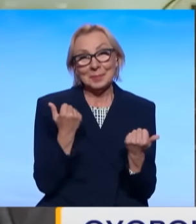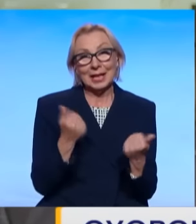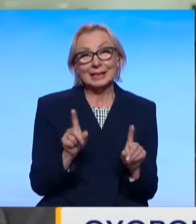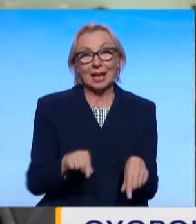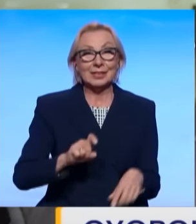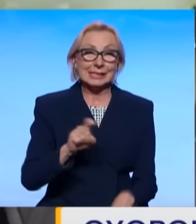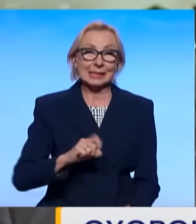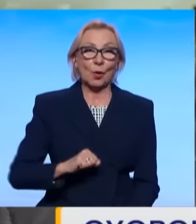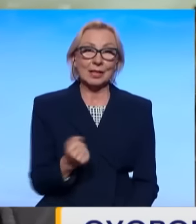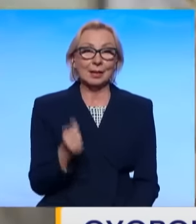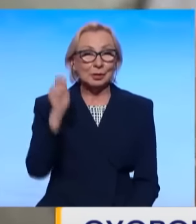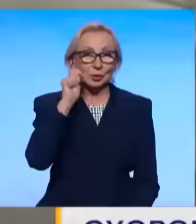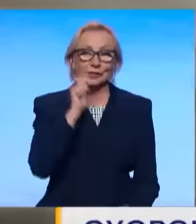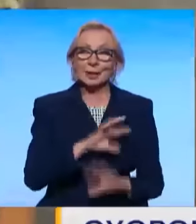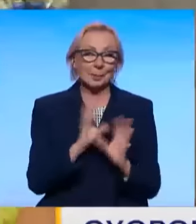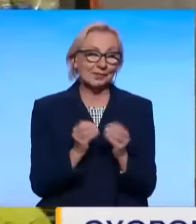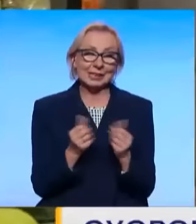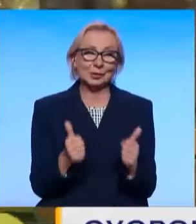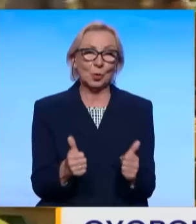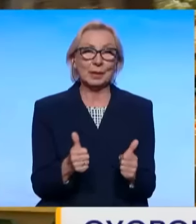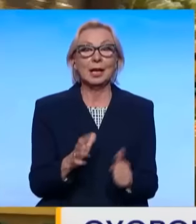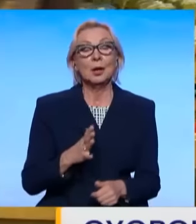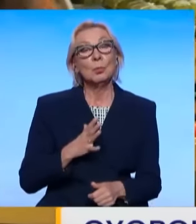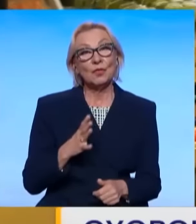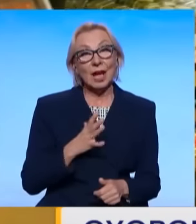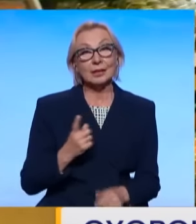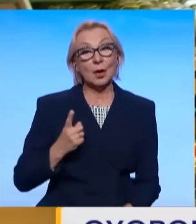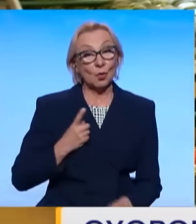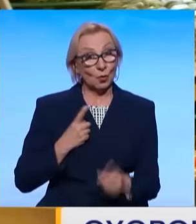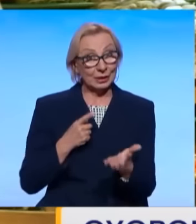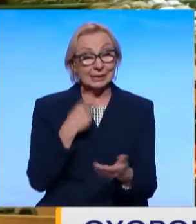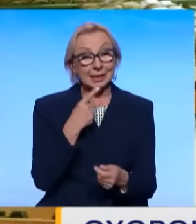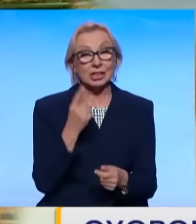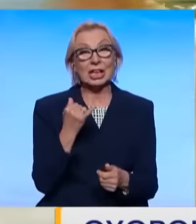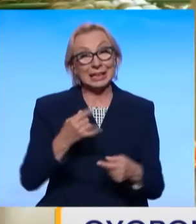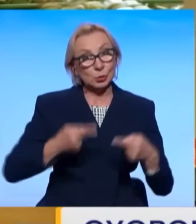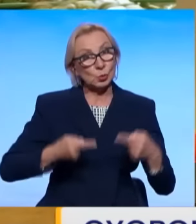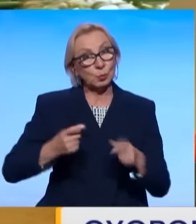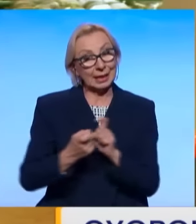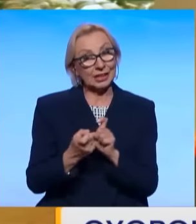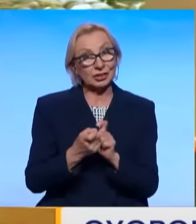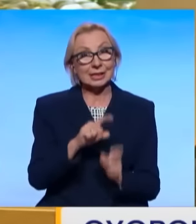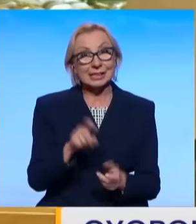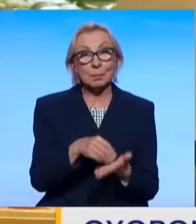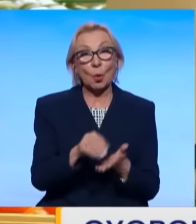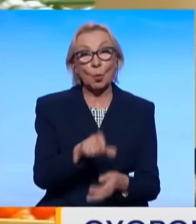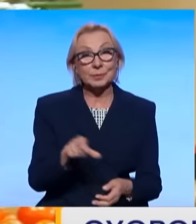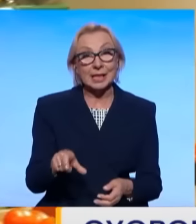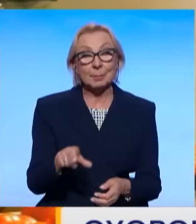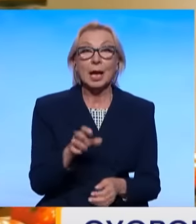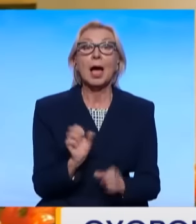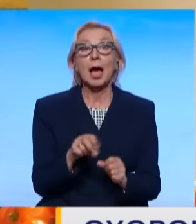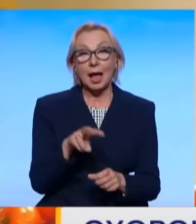навіть з колегами, чоловіками все добре. Бували, зізнається охоронниця, і суперечки з покупцями. Проте